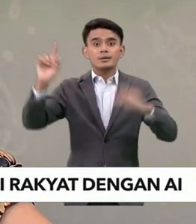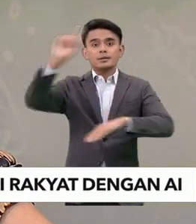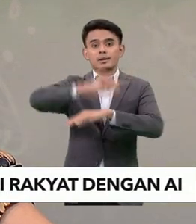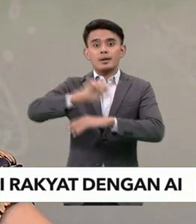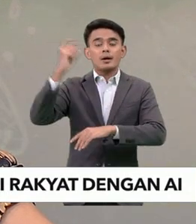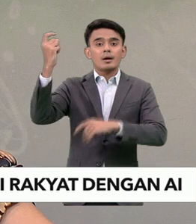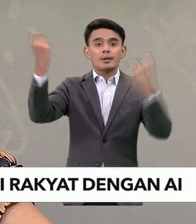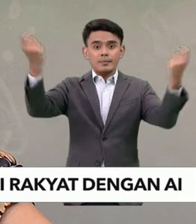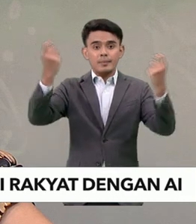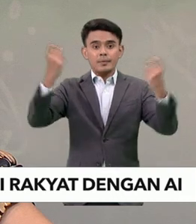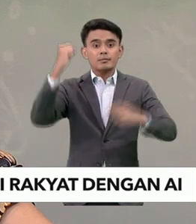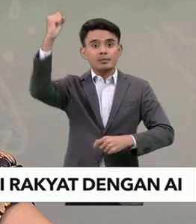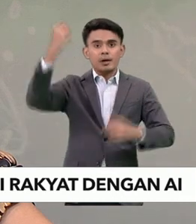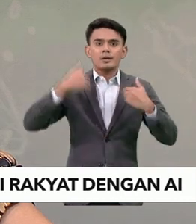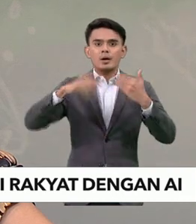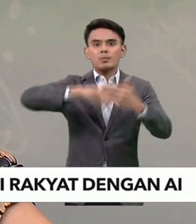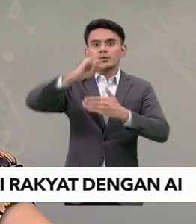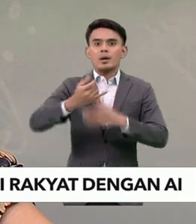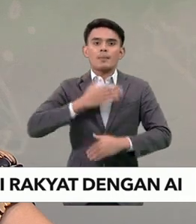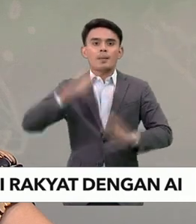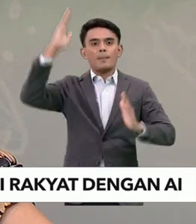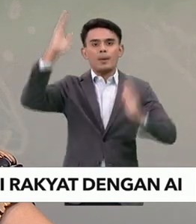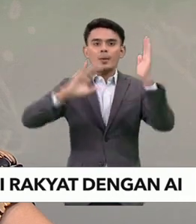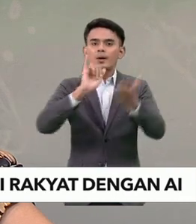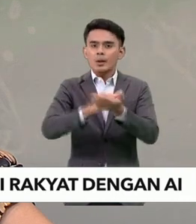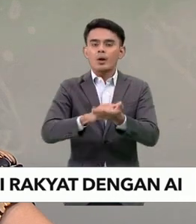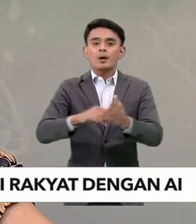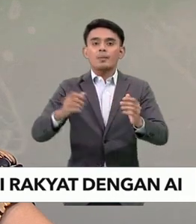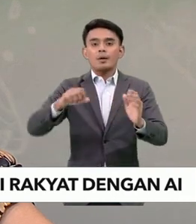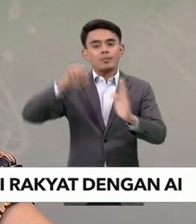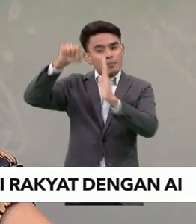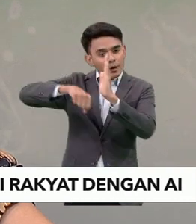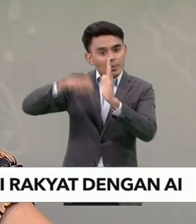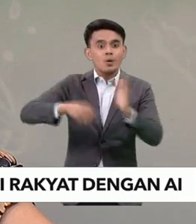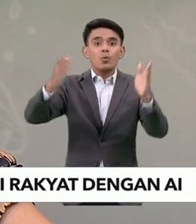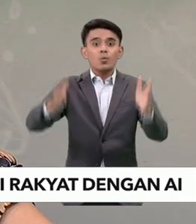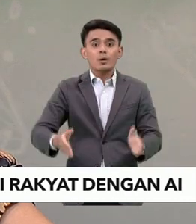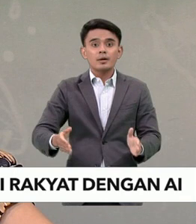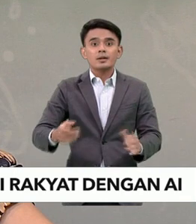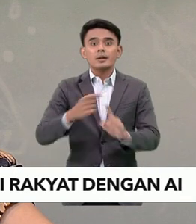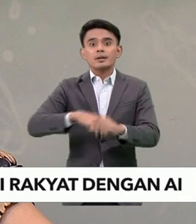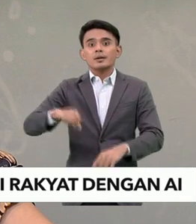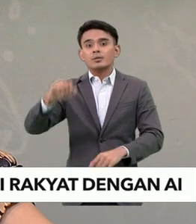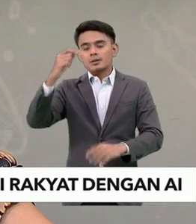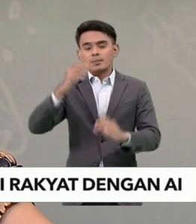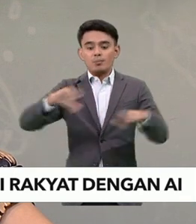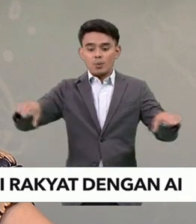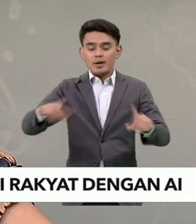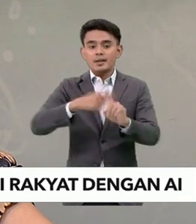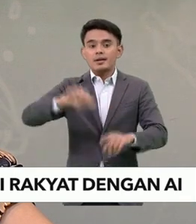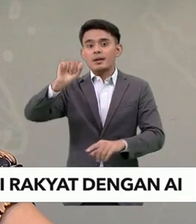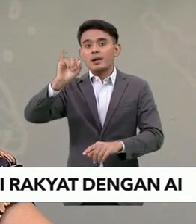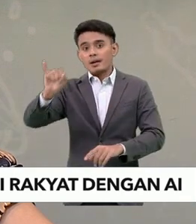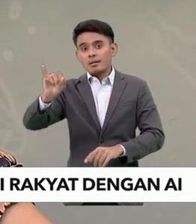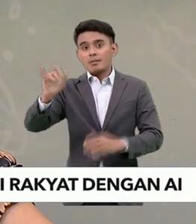Hari Kebangsaan tahun ini dengan projek My Malaysia yang merupakan filem bersumberkan orang ramai janaan kecerdasan buatan AI pertama di